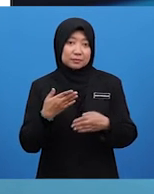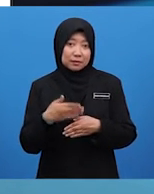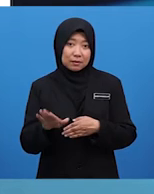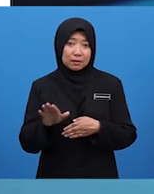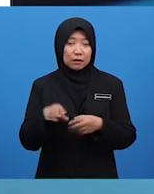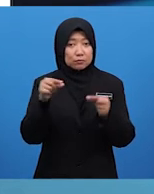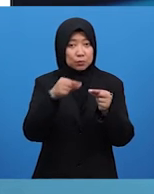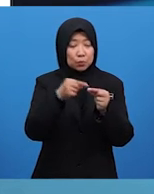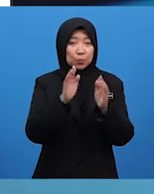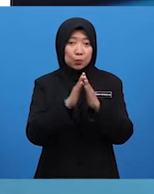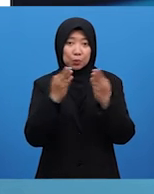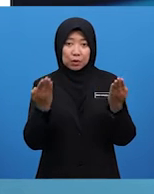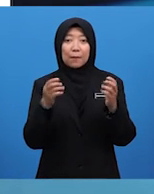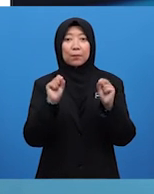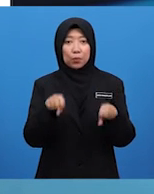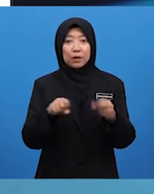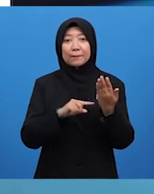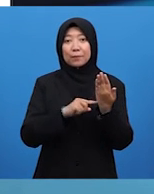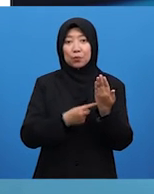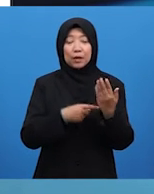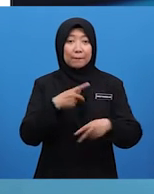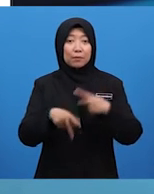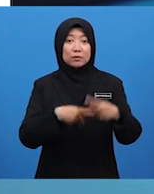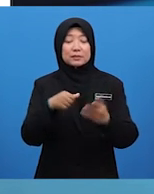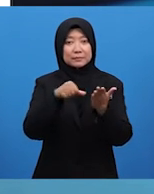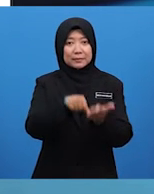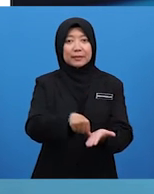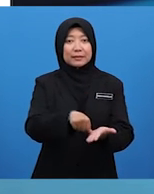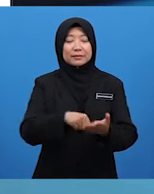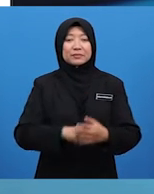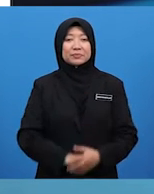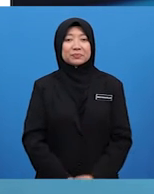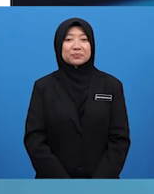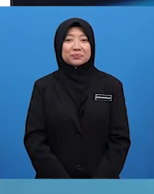Setelah jahitan jelujur dibuka, bolehlah mula proses menekan.